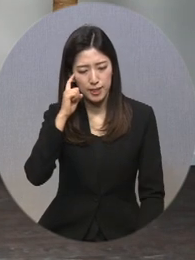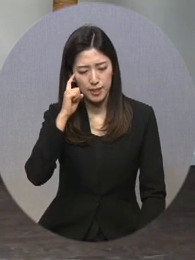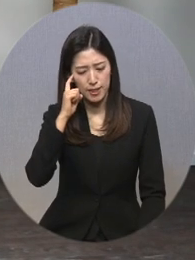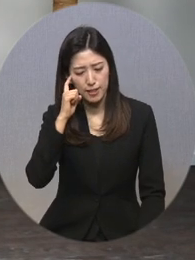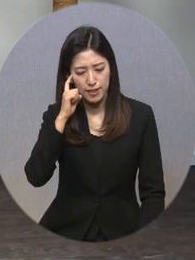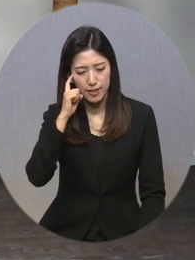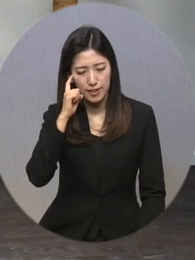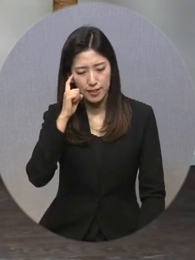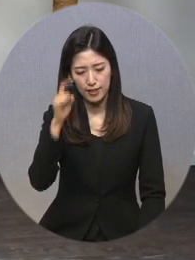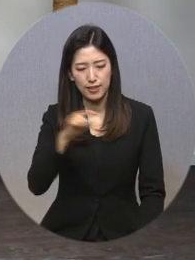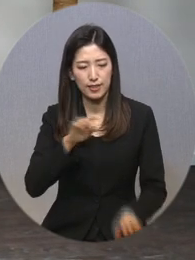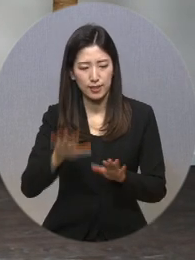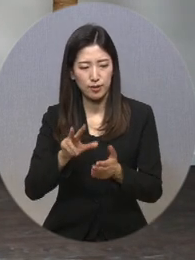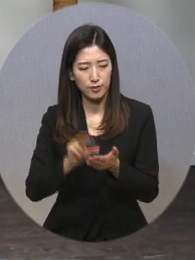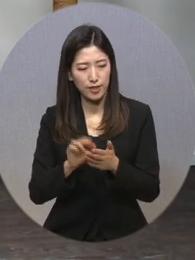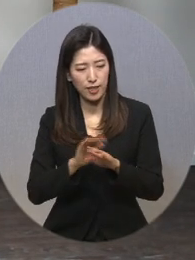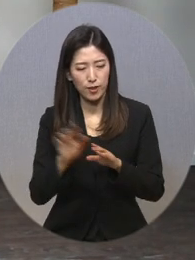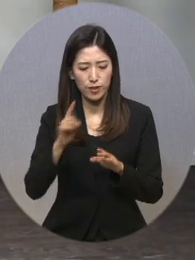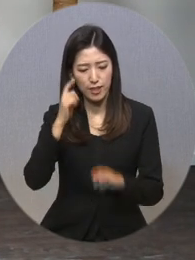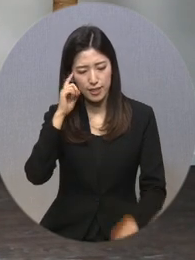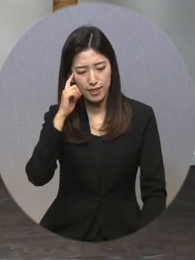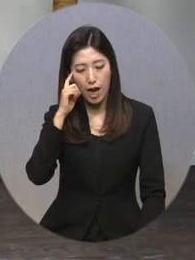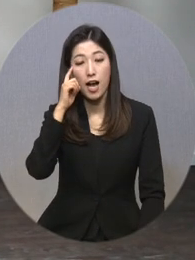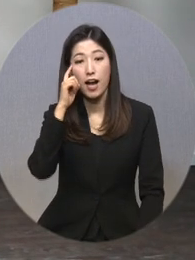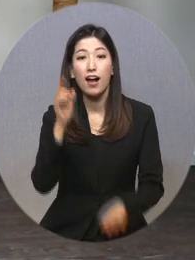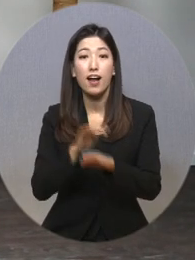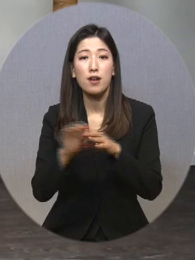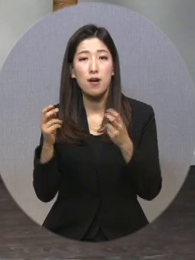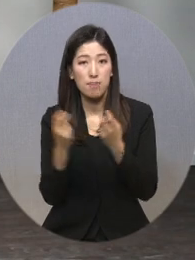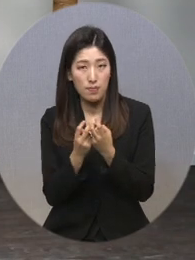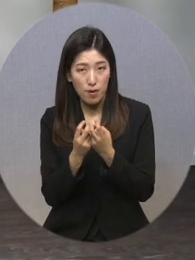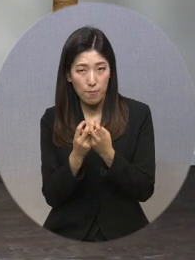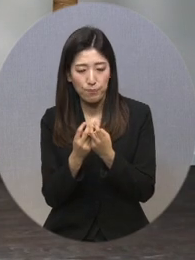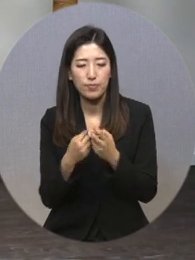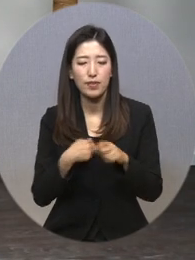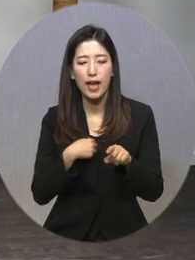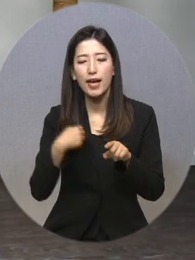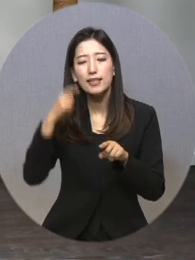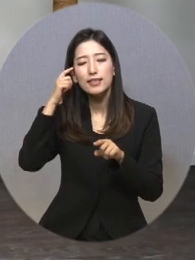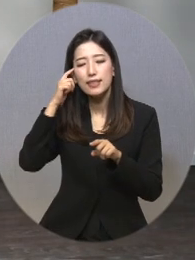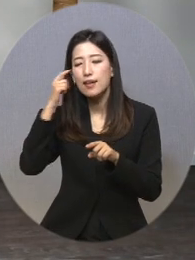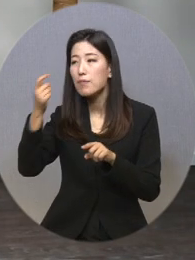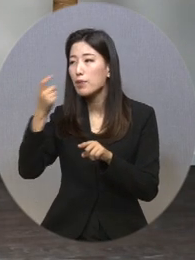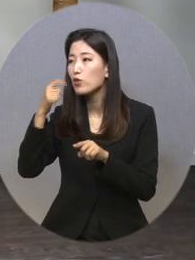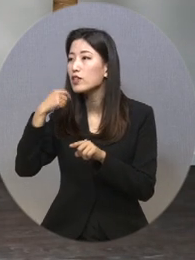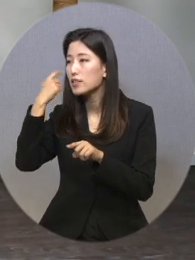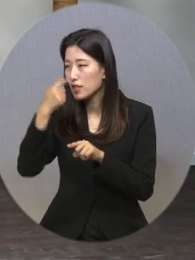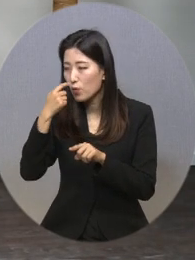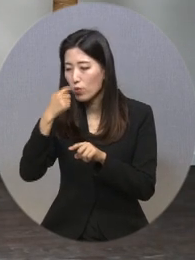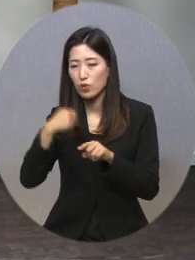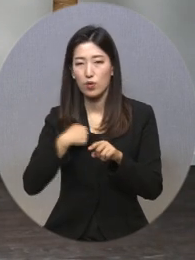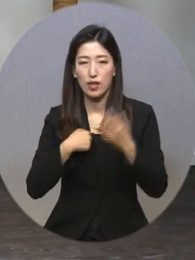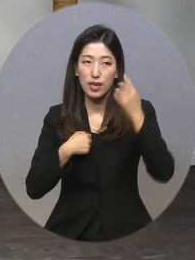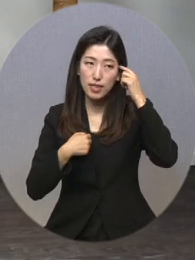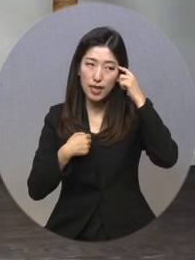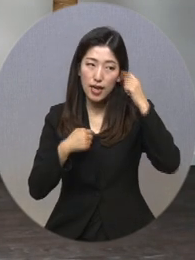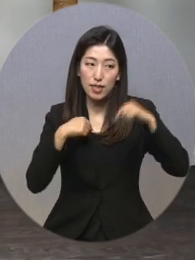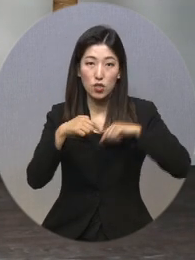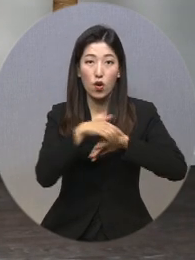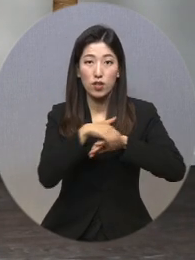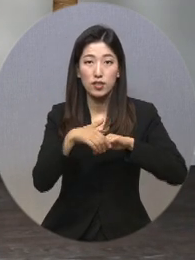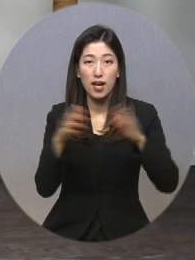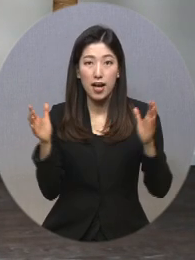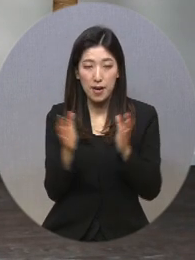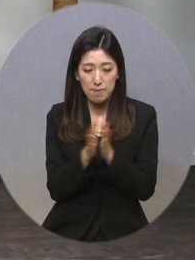문제를 한번 제가 생각하고 있는 이론 그리고 제가 생각하고 있는 정책들을 구체적으로